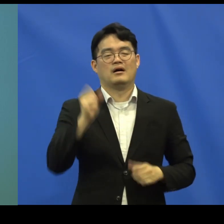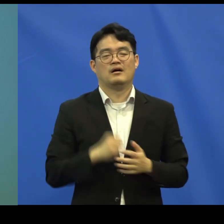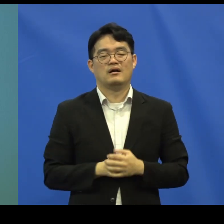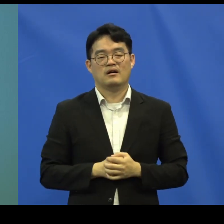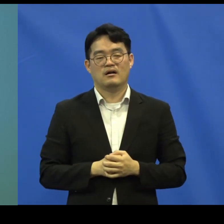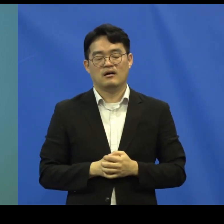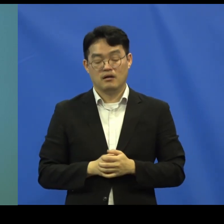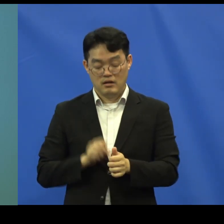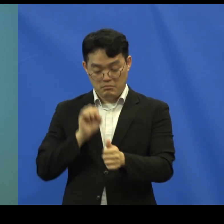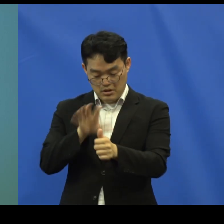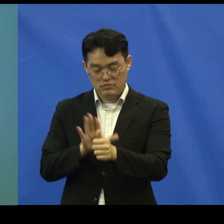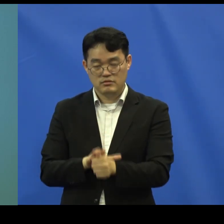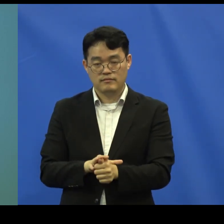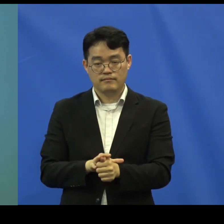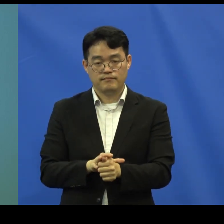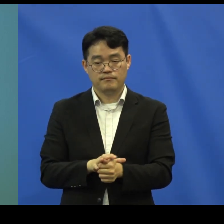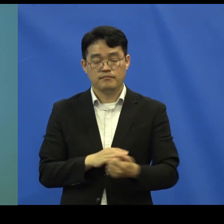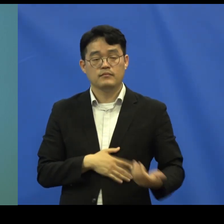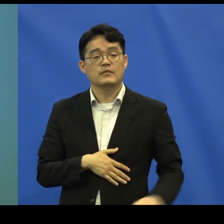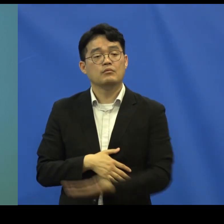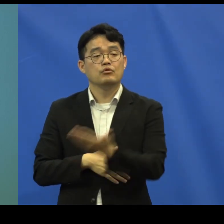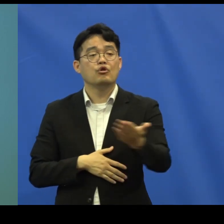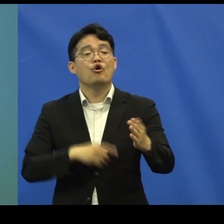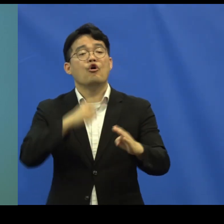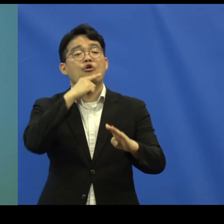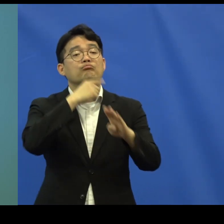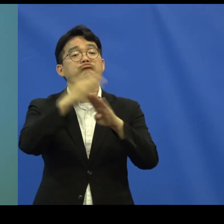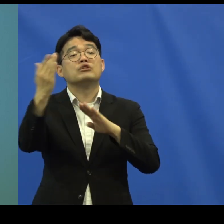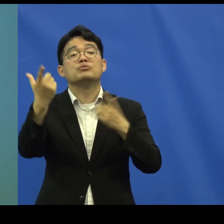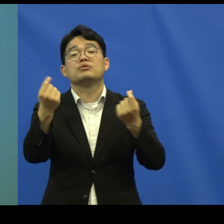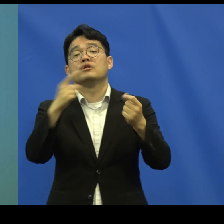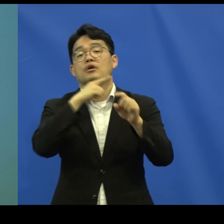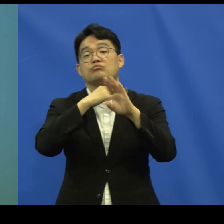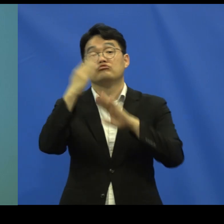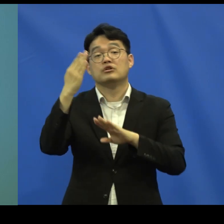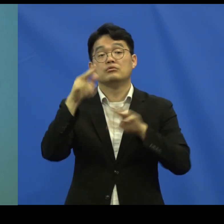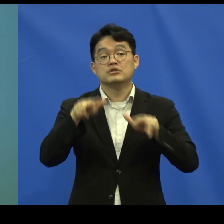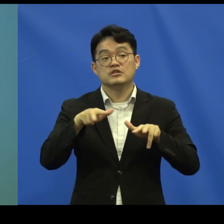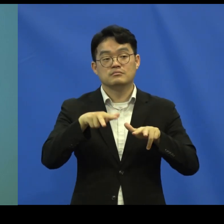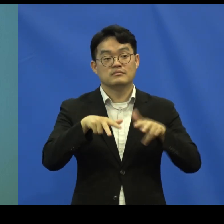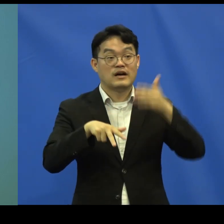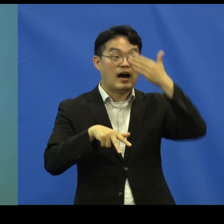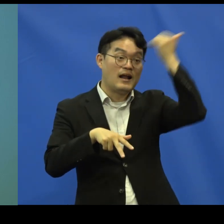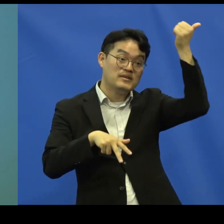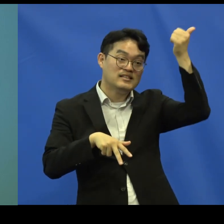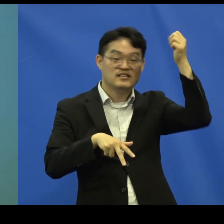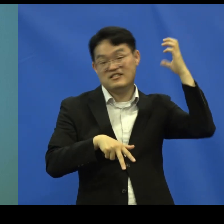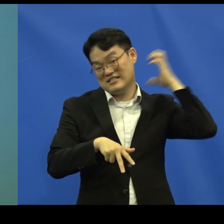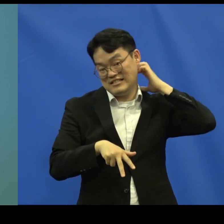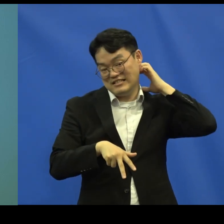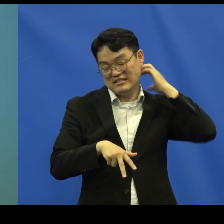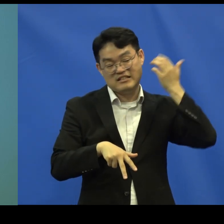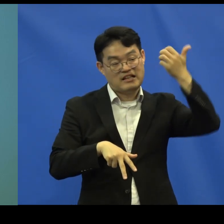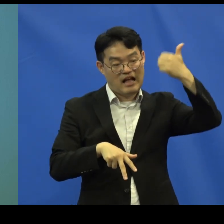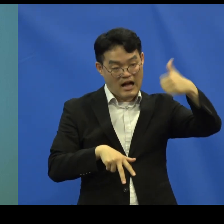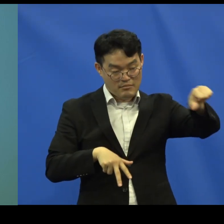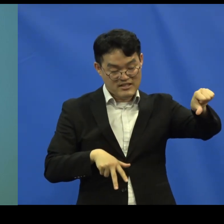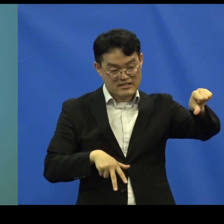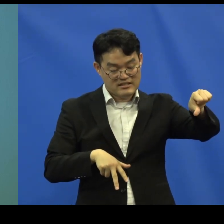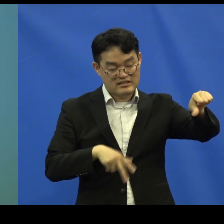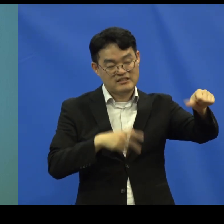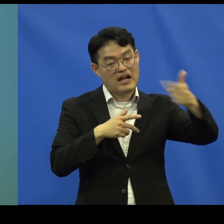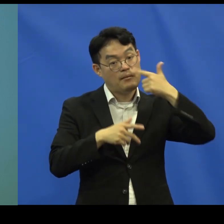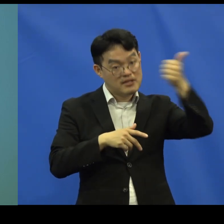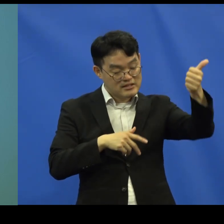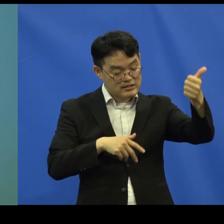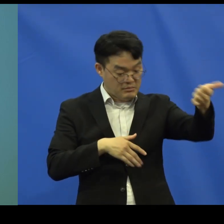3대째 세습을 하고, 그죠? 영원할 것처럼 보이지만 그러지 않아요. 지금 세계 제1의 기독교